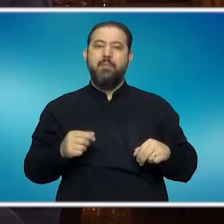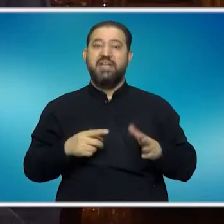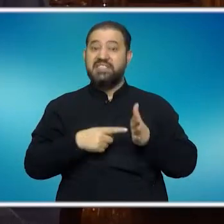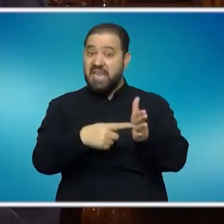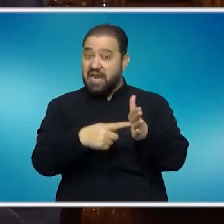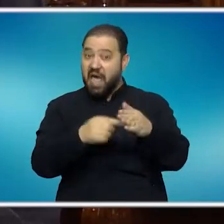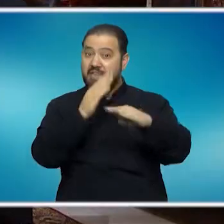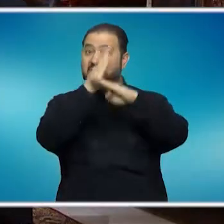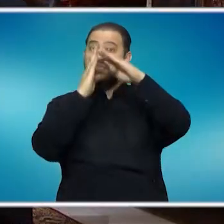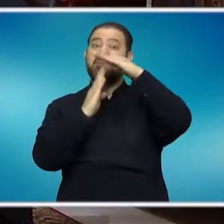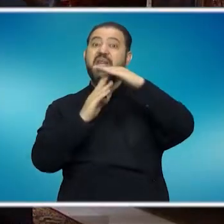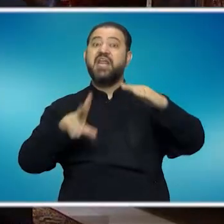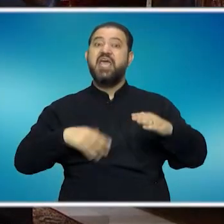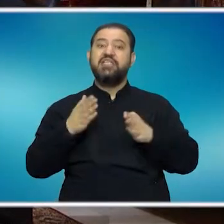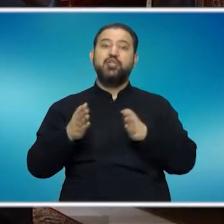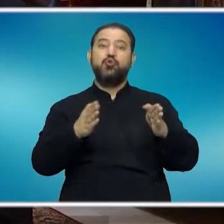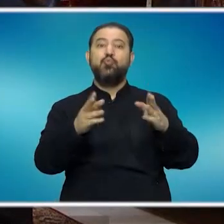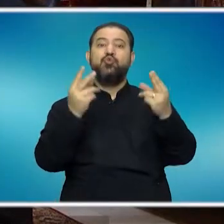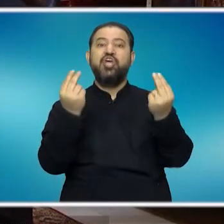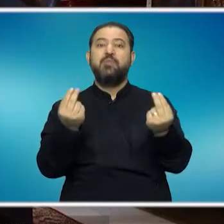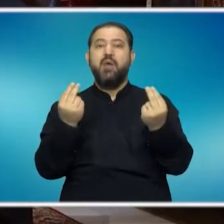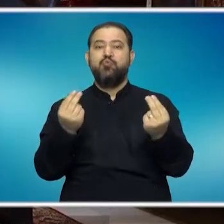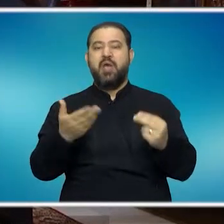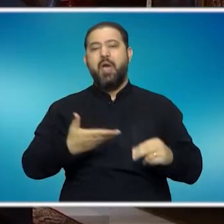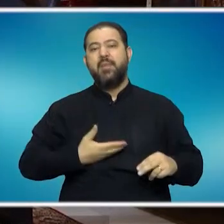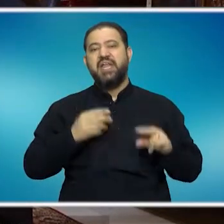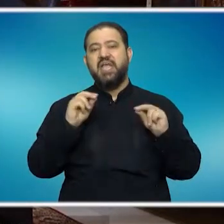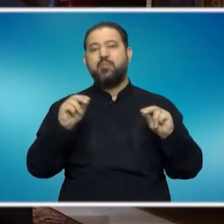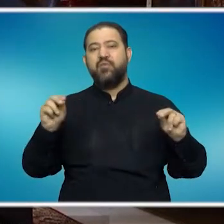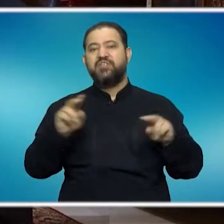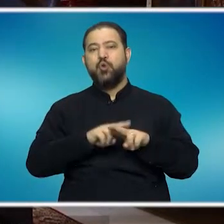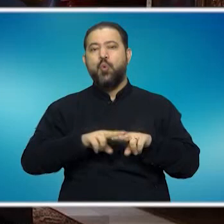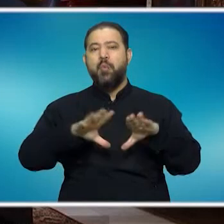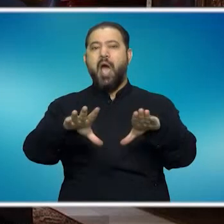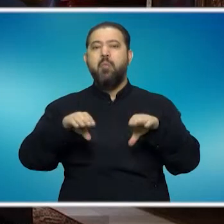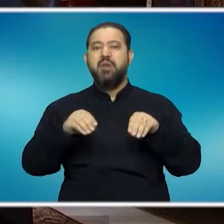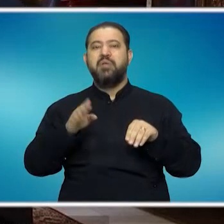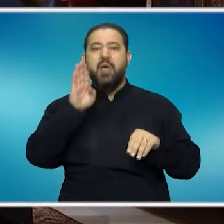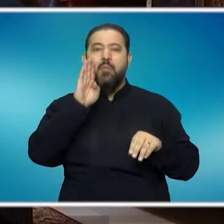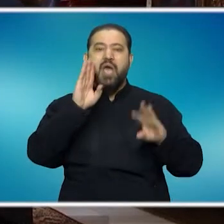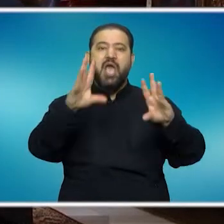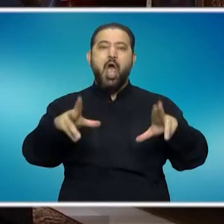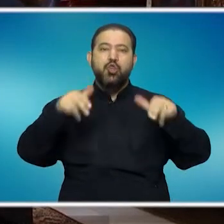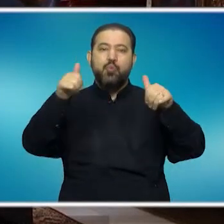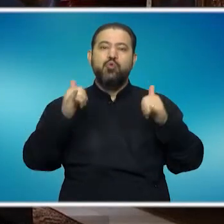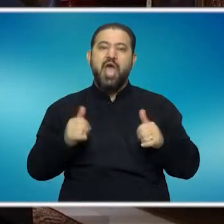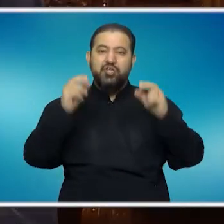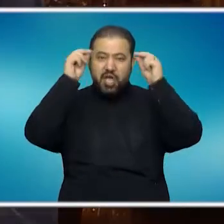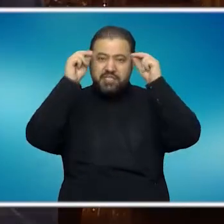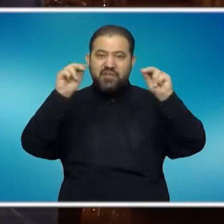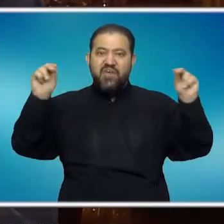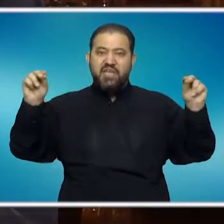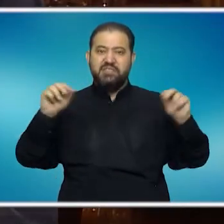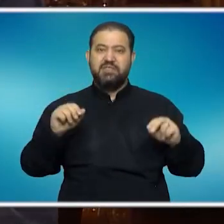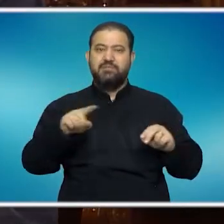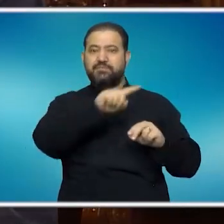dar și să ne arate că smerenia este calea cea mai bună. Părinte profesor, cum a primit Maica Domnului această veste?